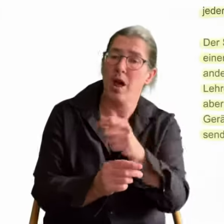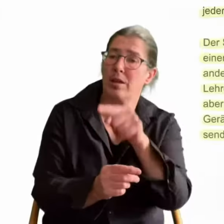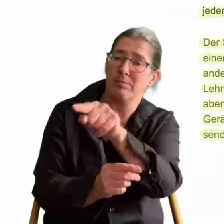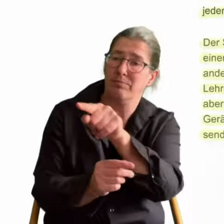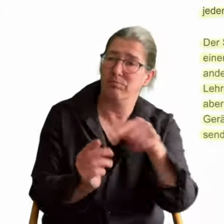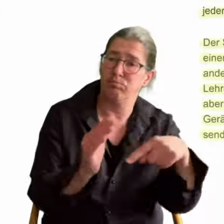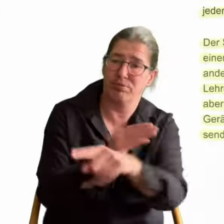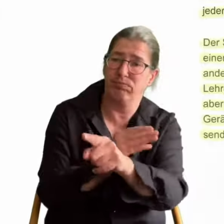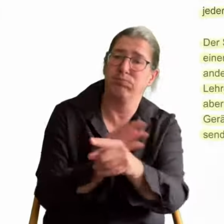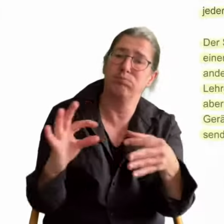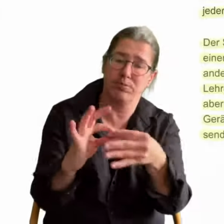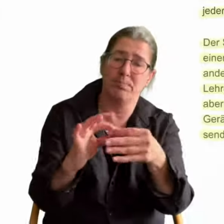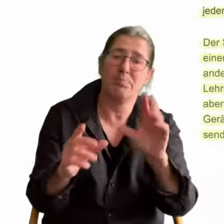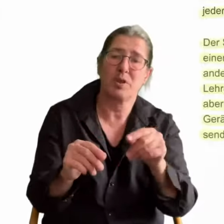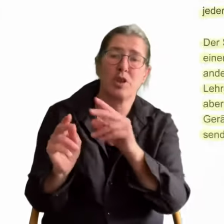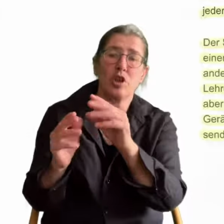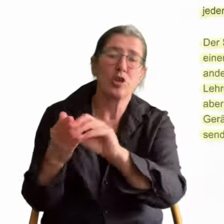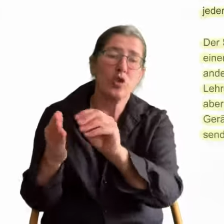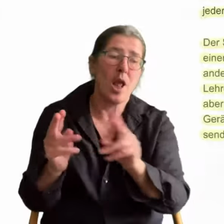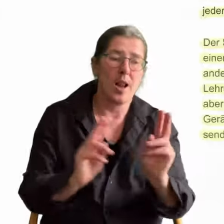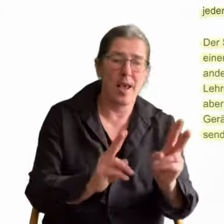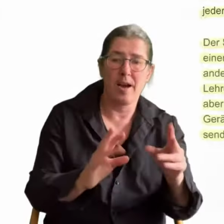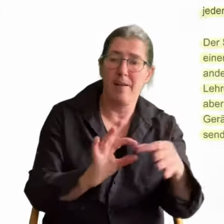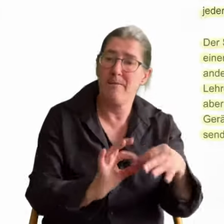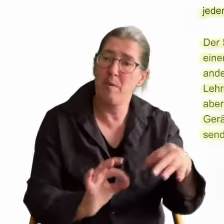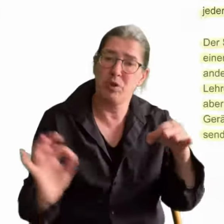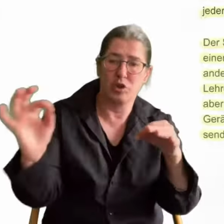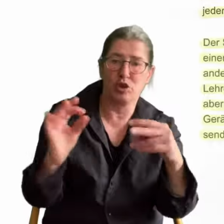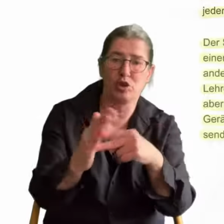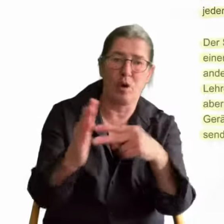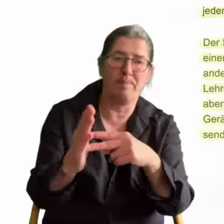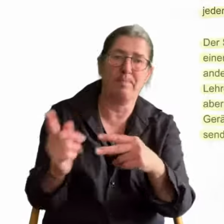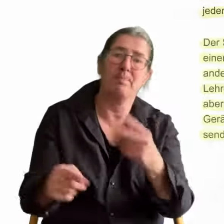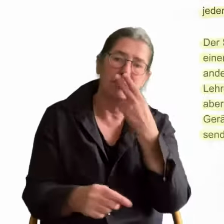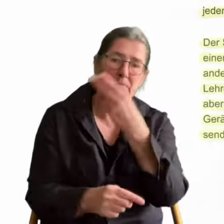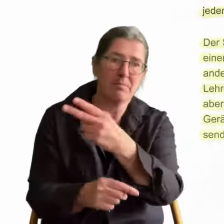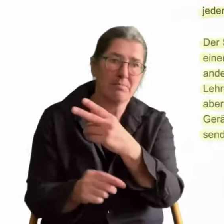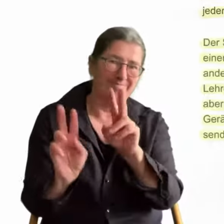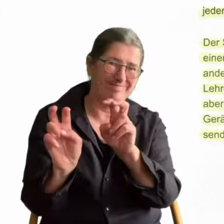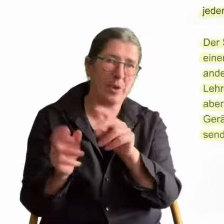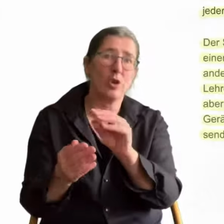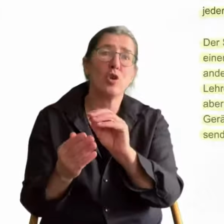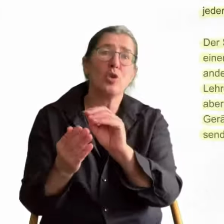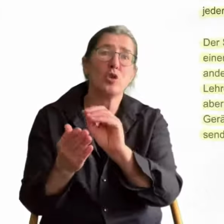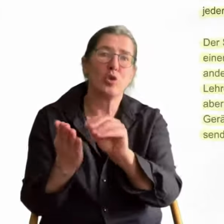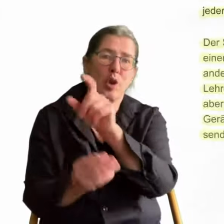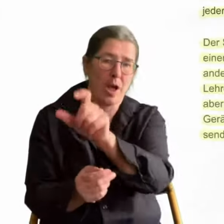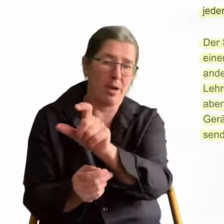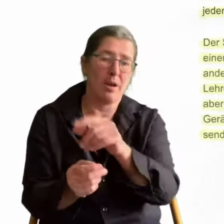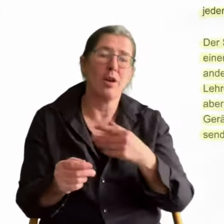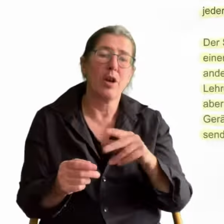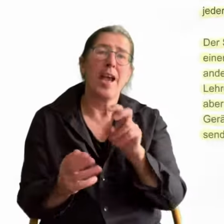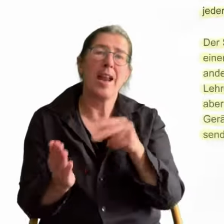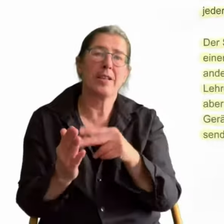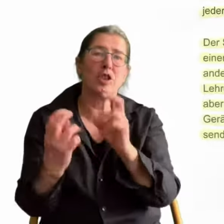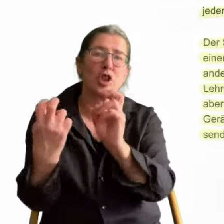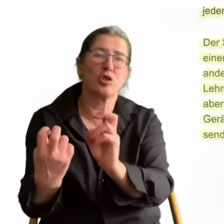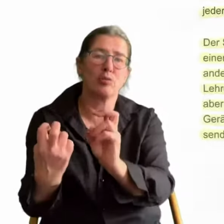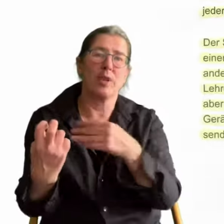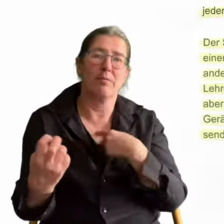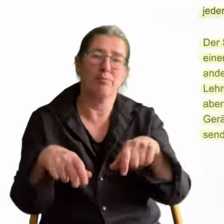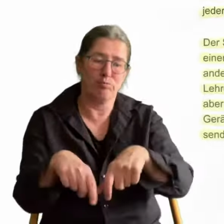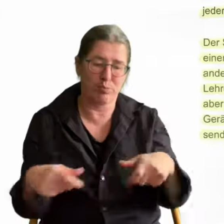schüler sind verbunden mit strom hier seht ihr einen so genannten schulen hat der auf einem elektrischen stuhl angeschnallt wird und